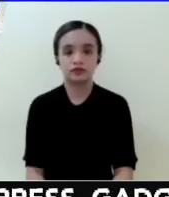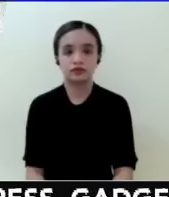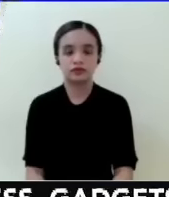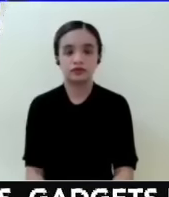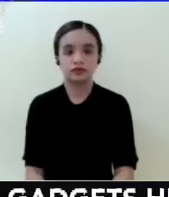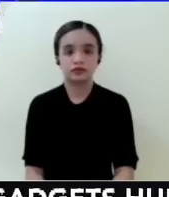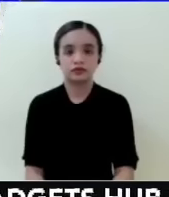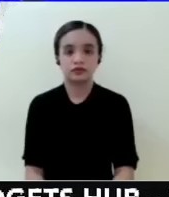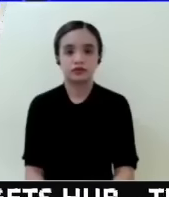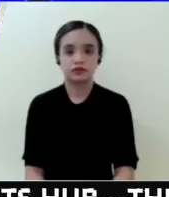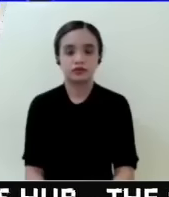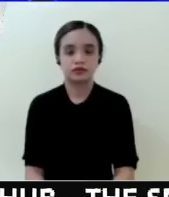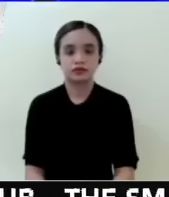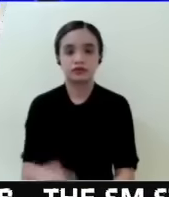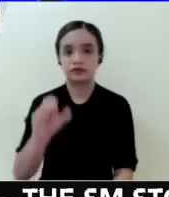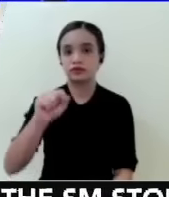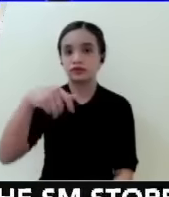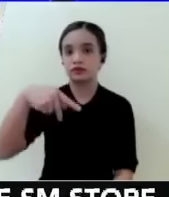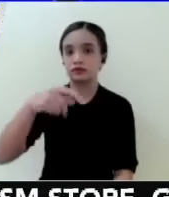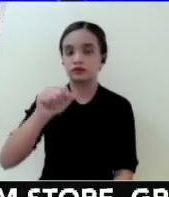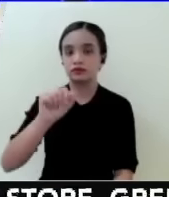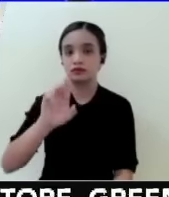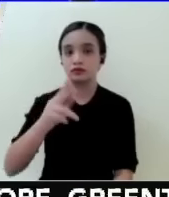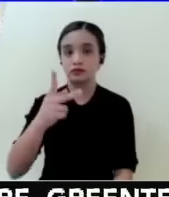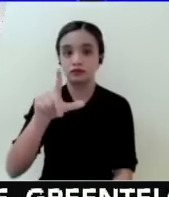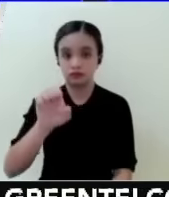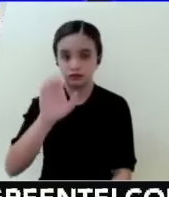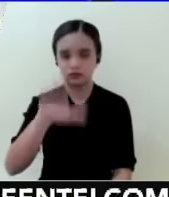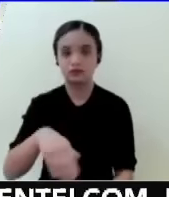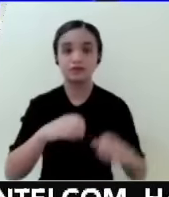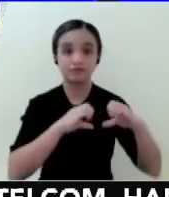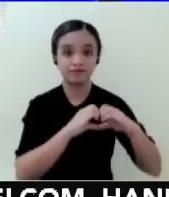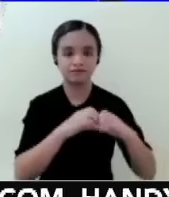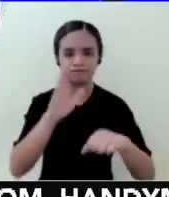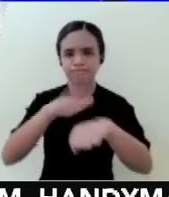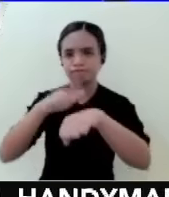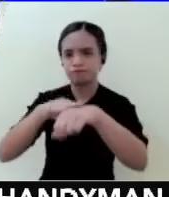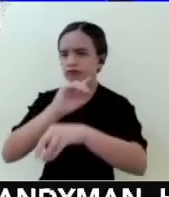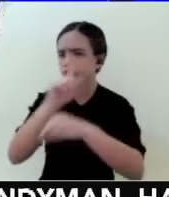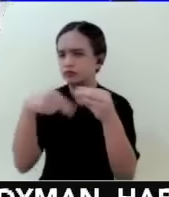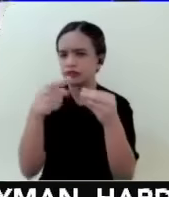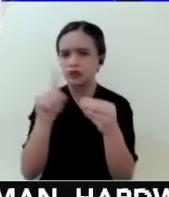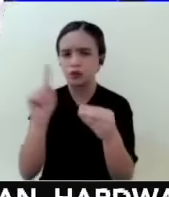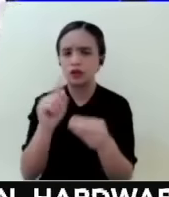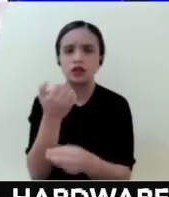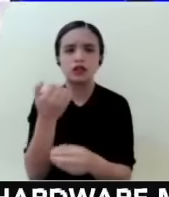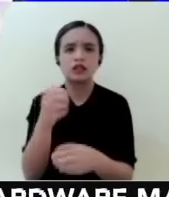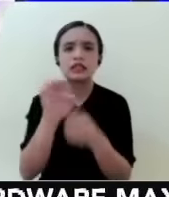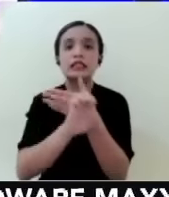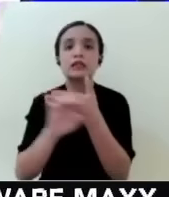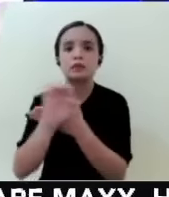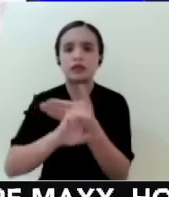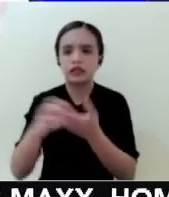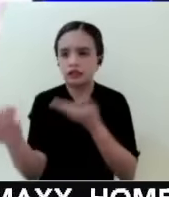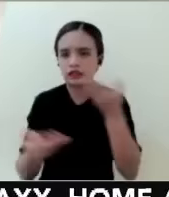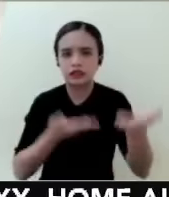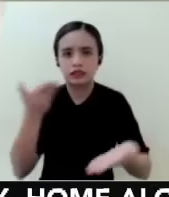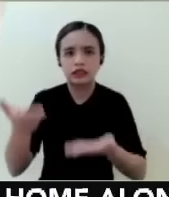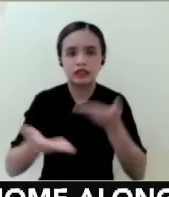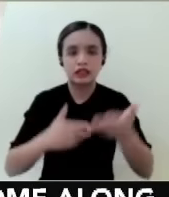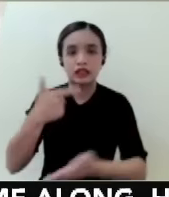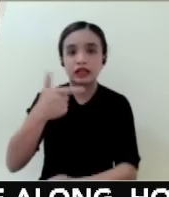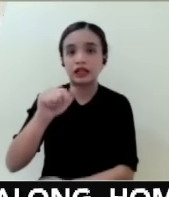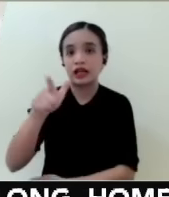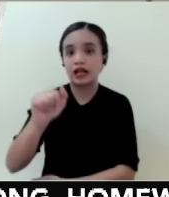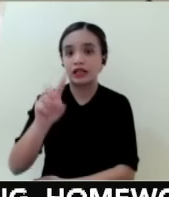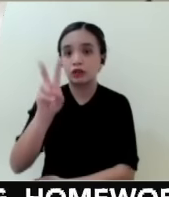Nagbabala ang Sparkle GMA Artist Center sa publiko kaugnay sa kumakalat na email invitation para sa GMA Gala 2024.